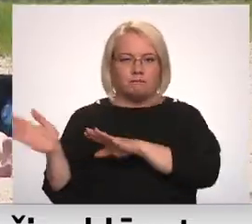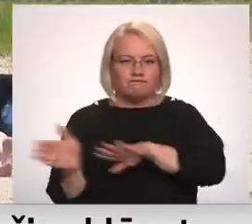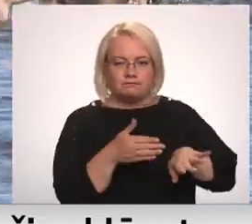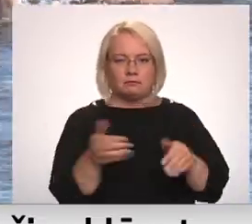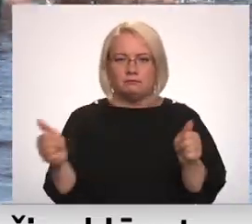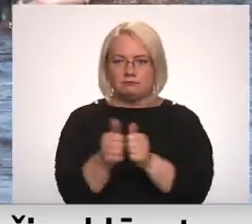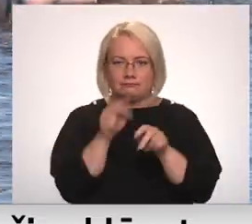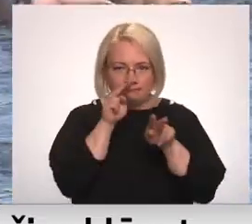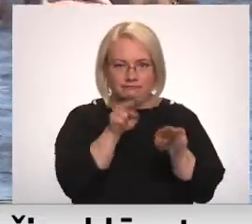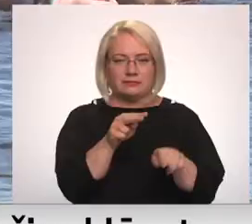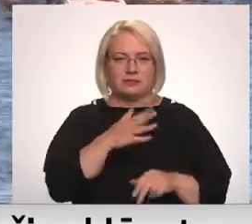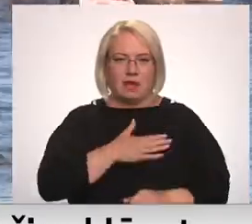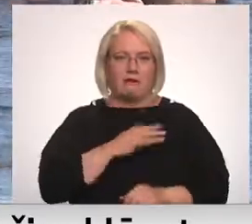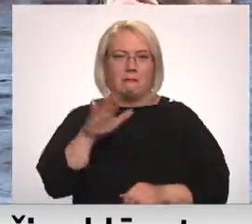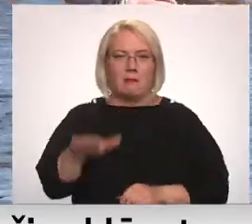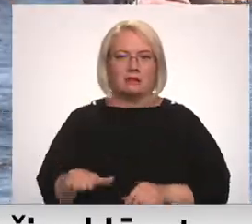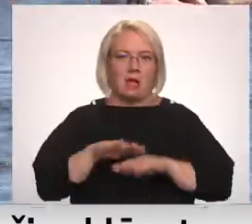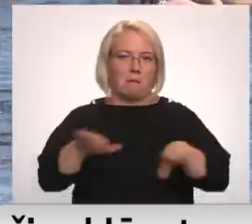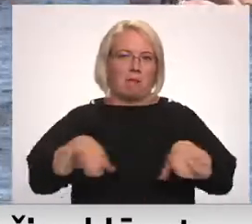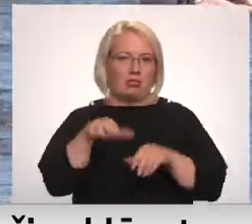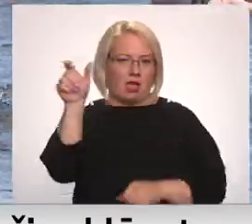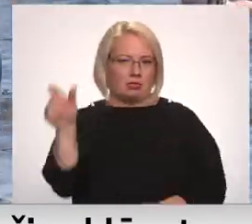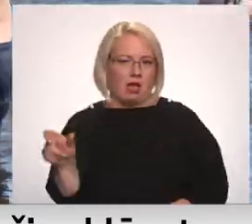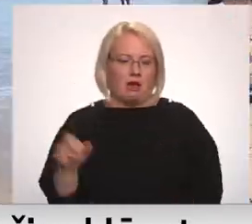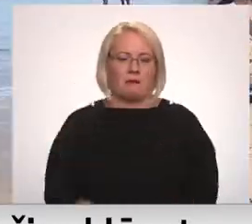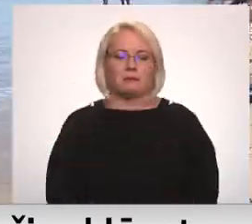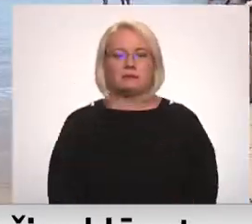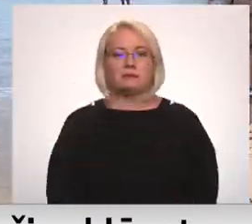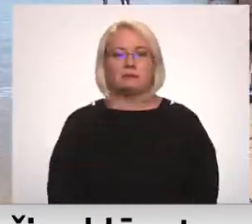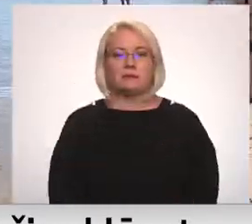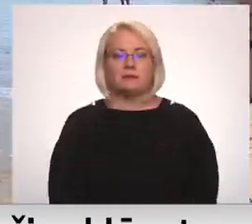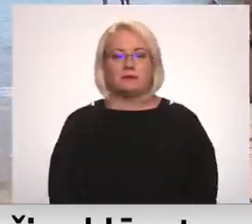būt blakus savam mazajam peldētājam. Aikīns Ivans Milovs, Latvijas televīzija.